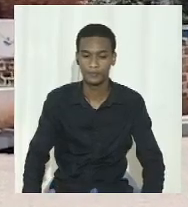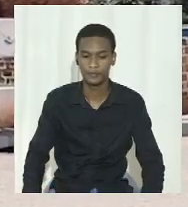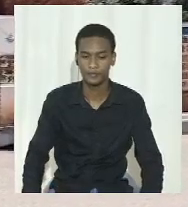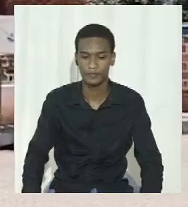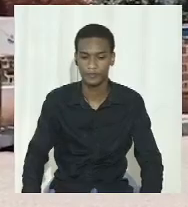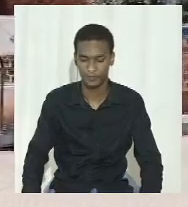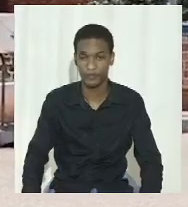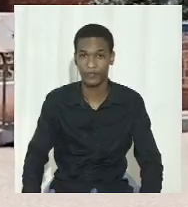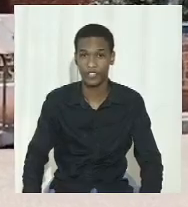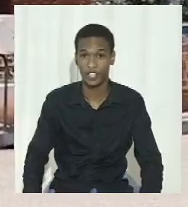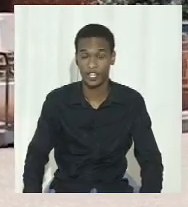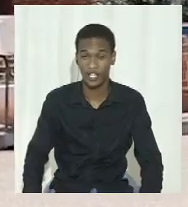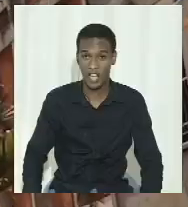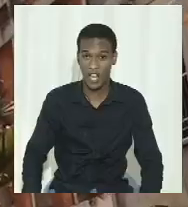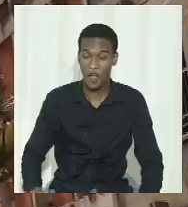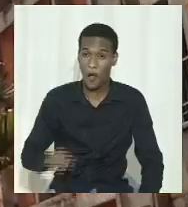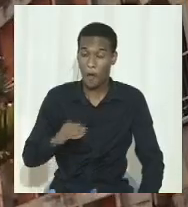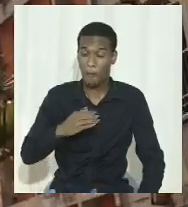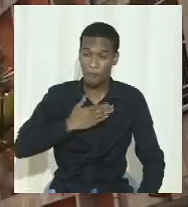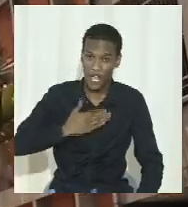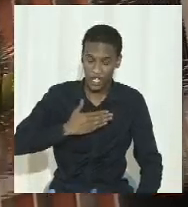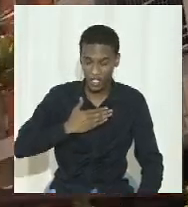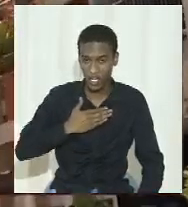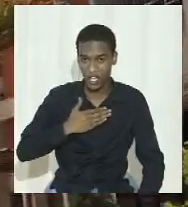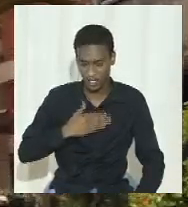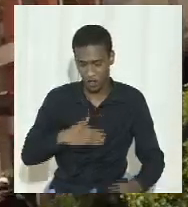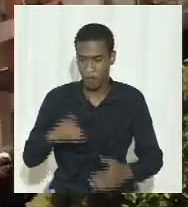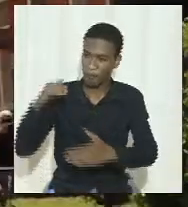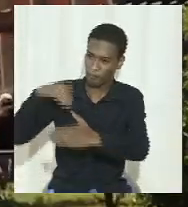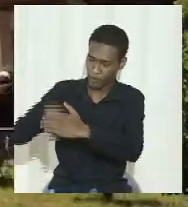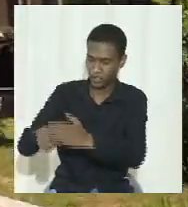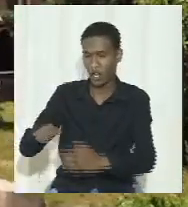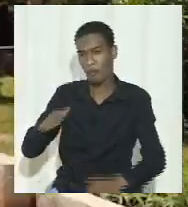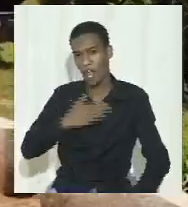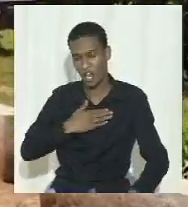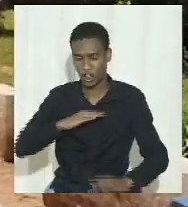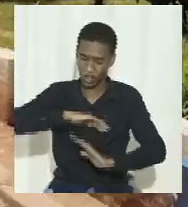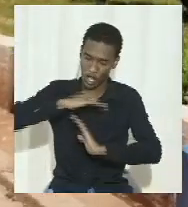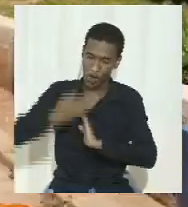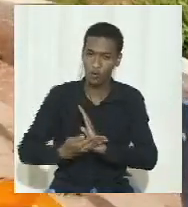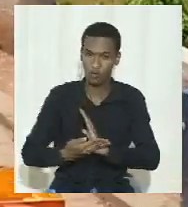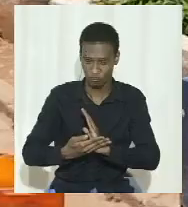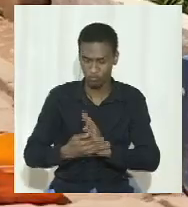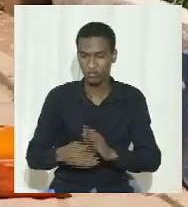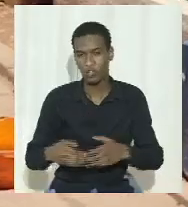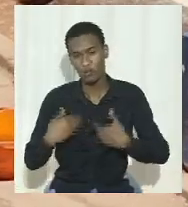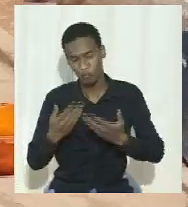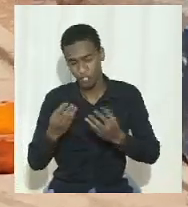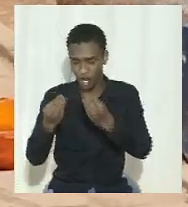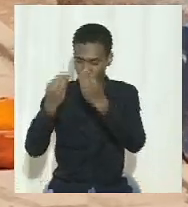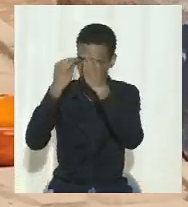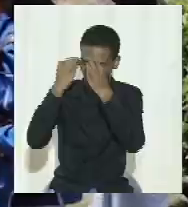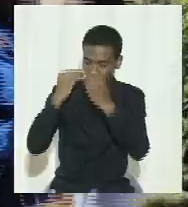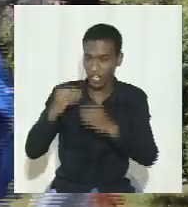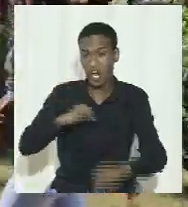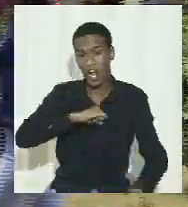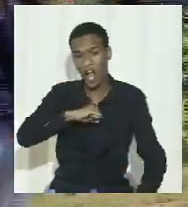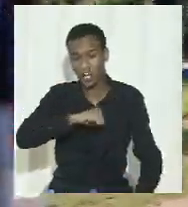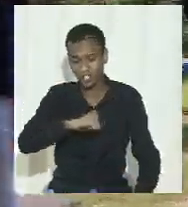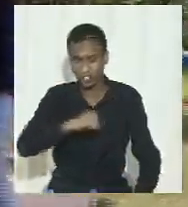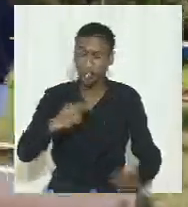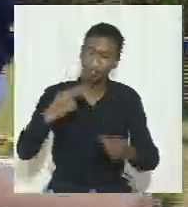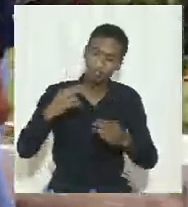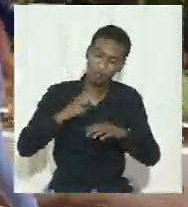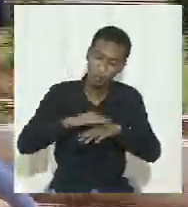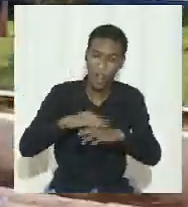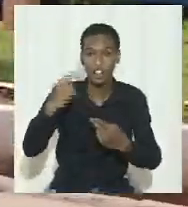Miditra an-tsekoly avokoa ireo mpianatra manaraka ny teknika sy ny fiofanana arakasa ho an'ny faritra rehetra misokatra manomboka